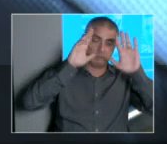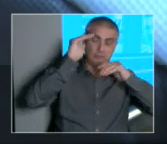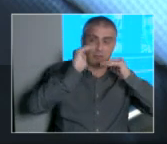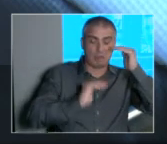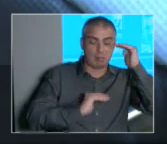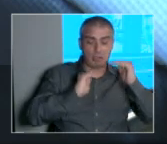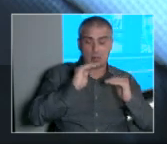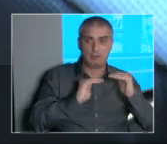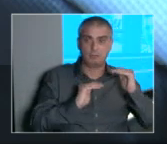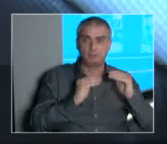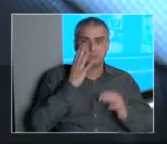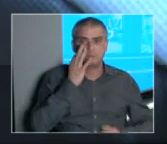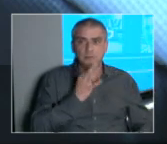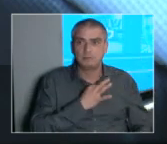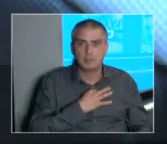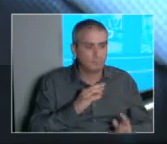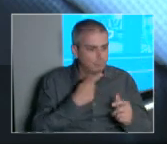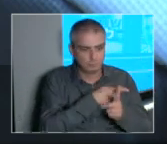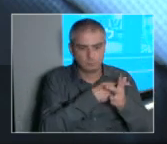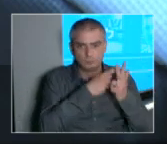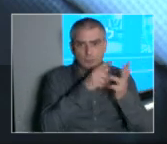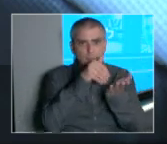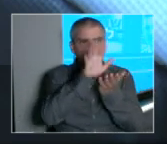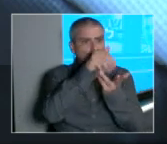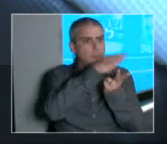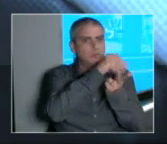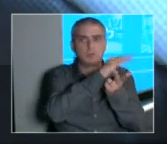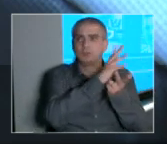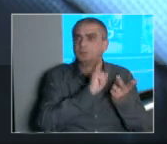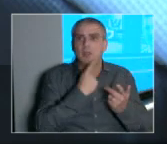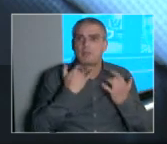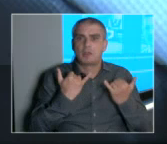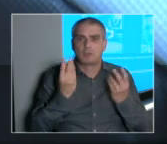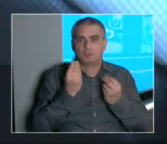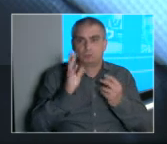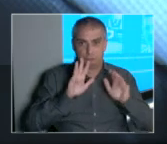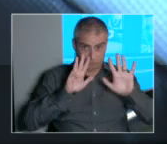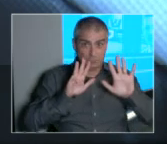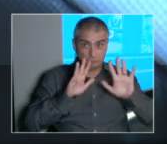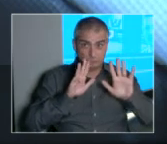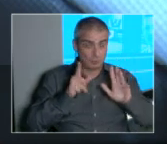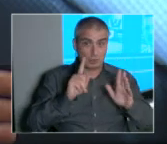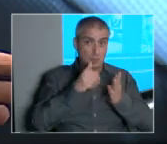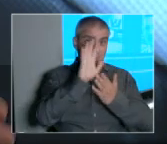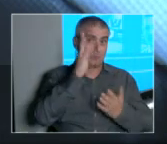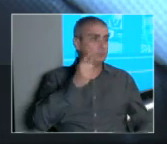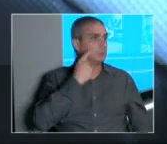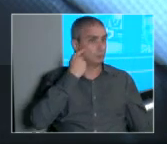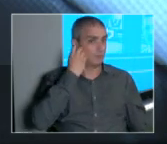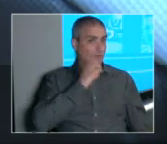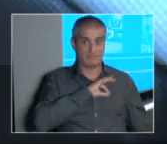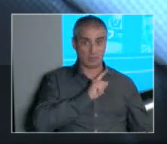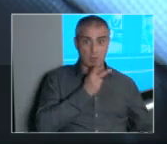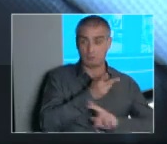ירד. תשים לב, אף אחד לא עבר. אז מי אומר לך שהיום מישהו יש לו 9 מנדטים, הוא לא... אתה חושב שאיבט לא יעבור את אחוז